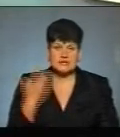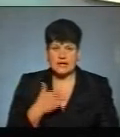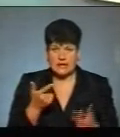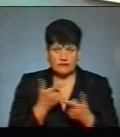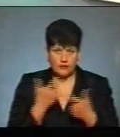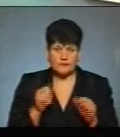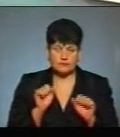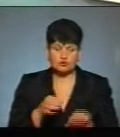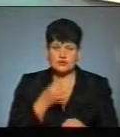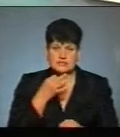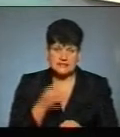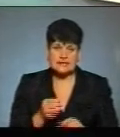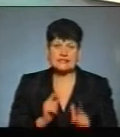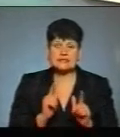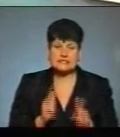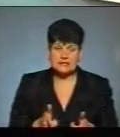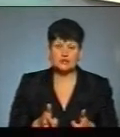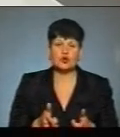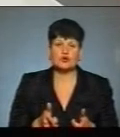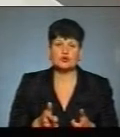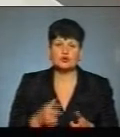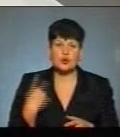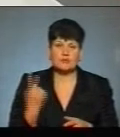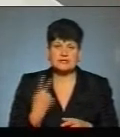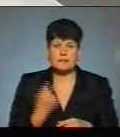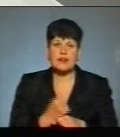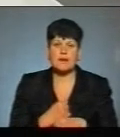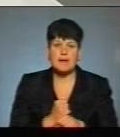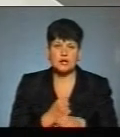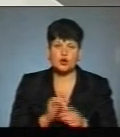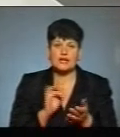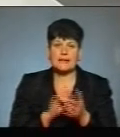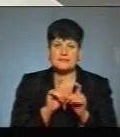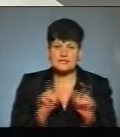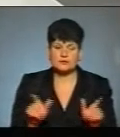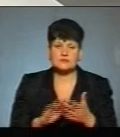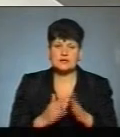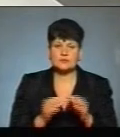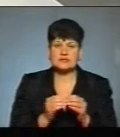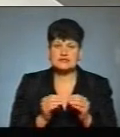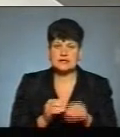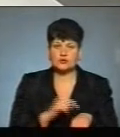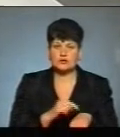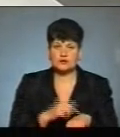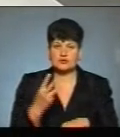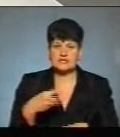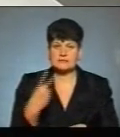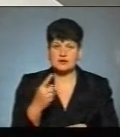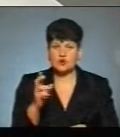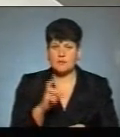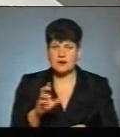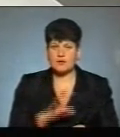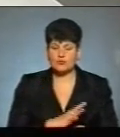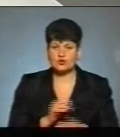процитувати, згідно з даними обласного лабораторного центру, по області станом на 10 годину ранку 31 березня було